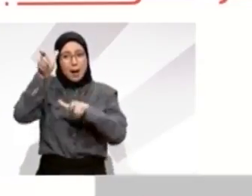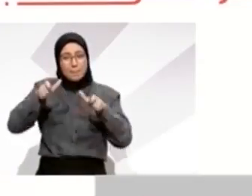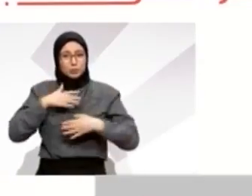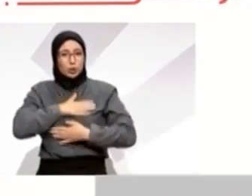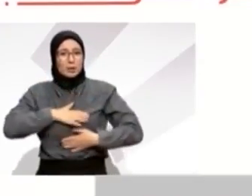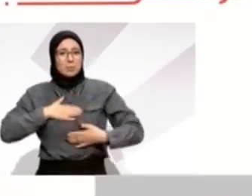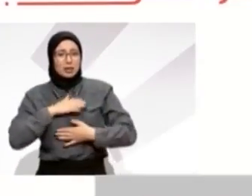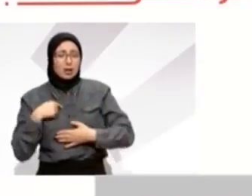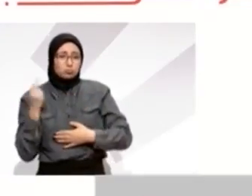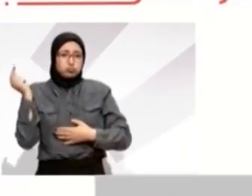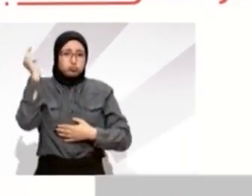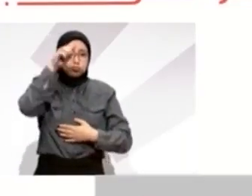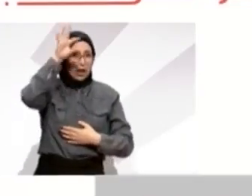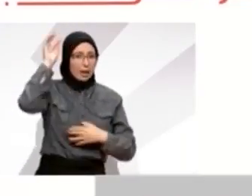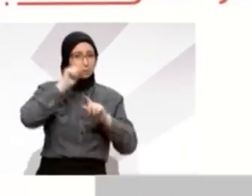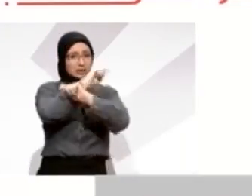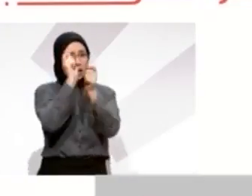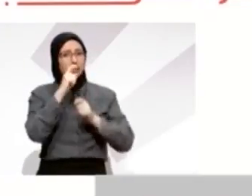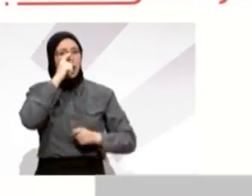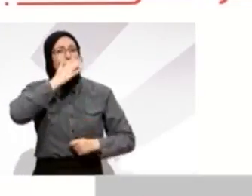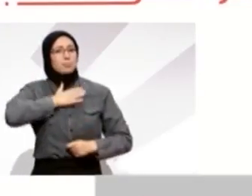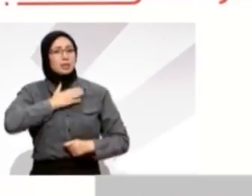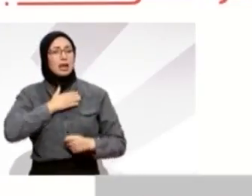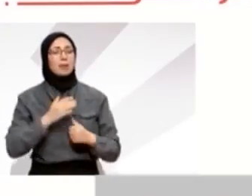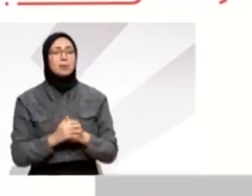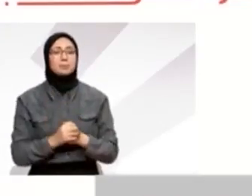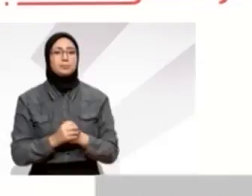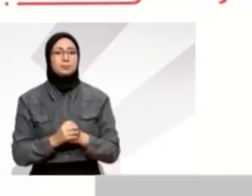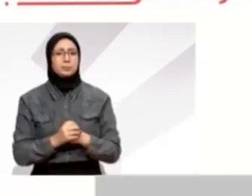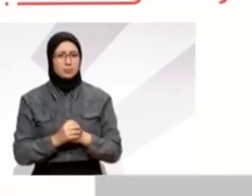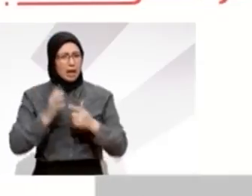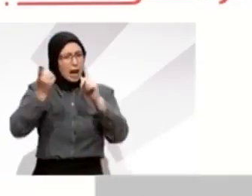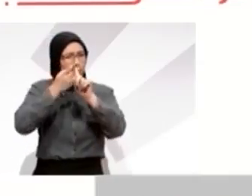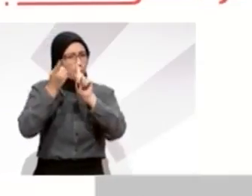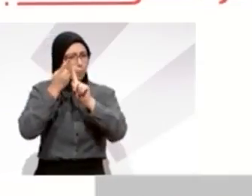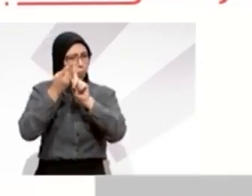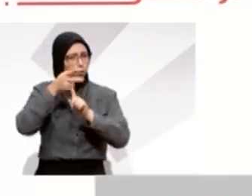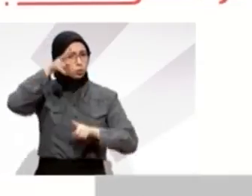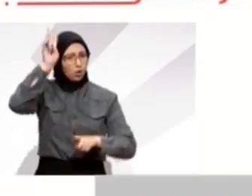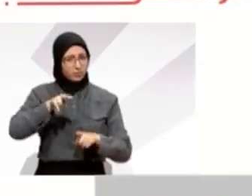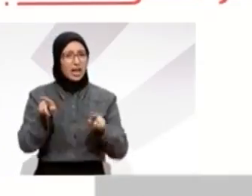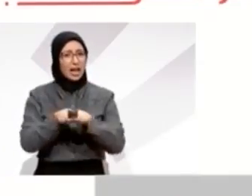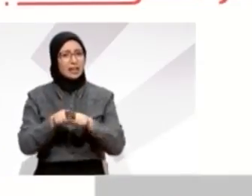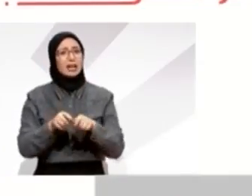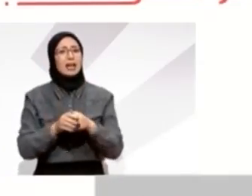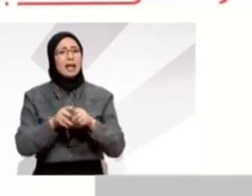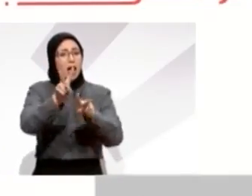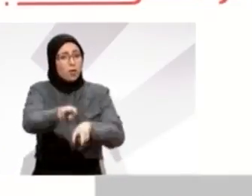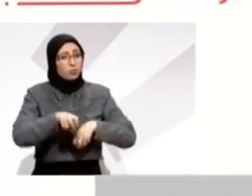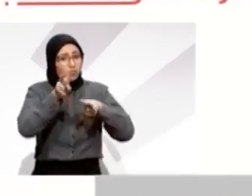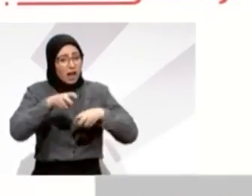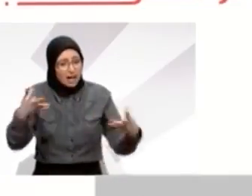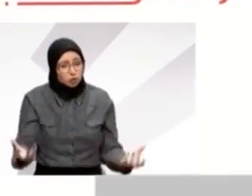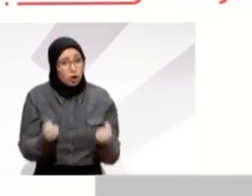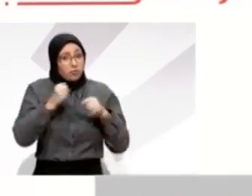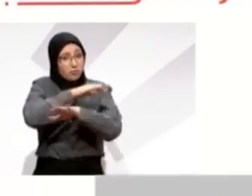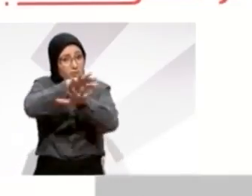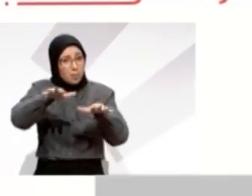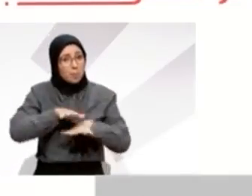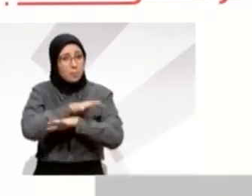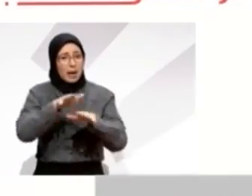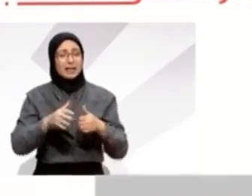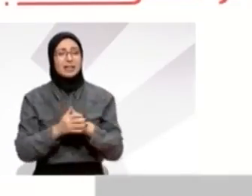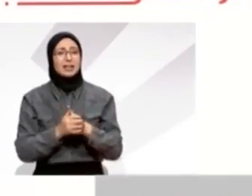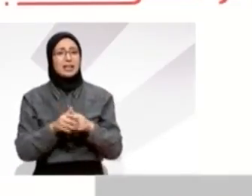في ظروف انسانيه نحو العاصمه من اولوياتنا رد الاعتبار للفلاحه والصيد البحري من